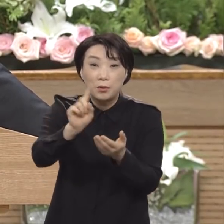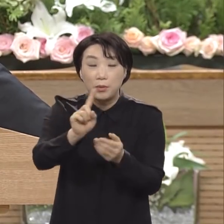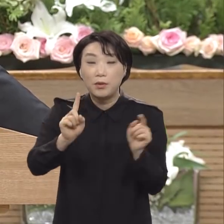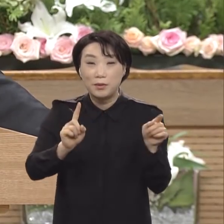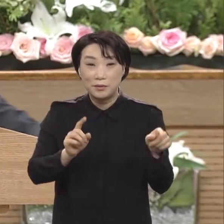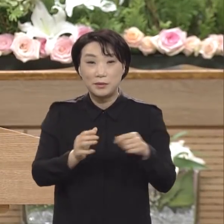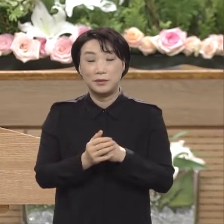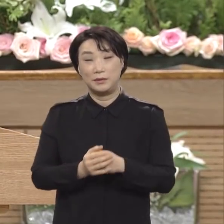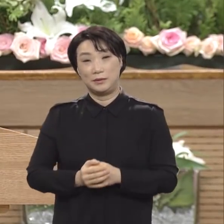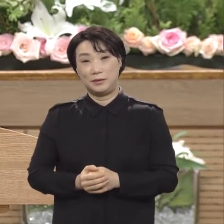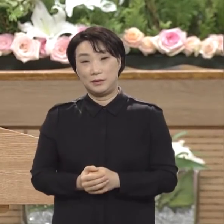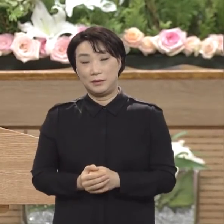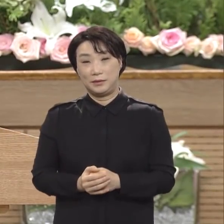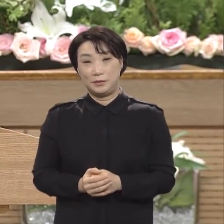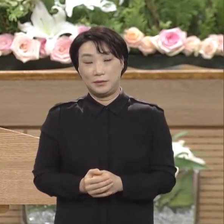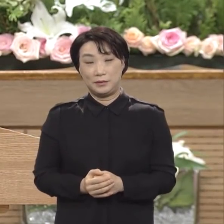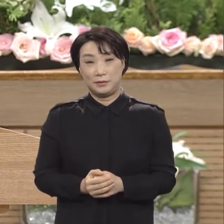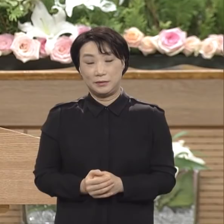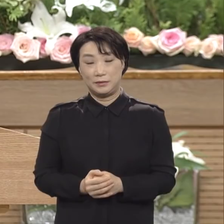사용하셨는가를